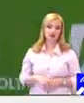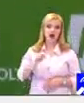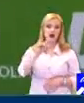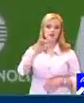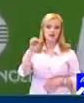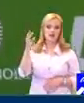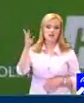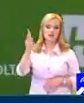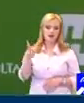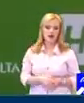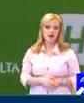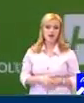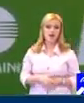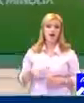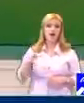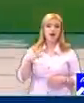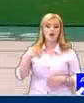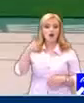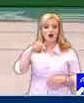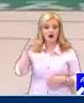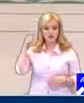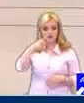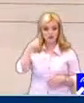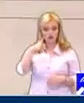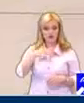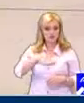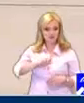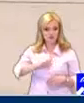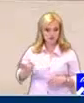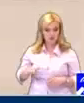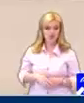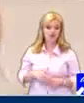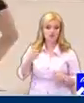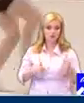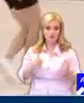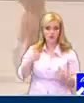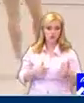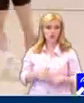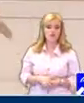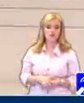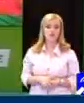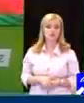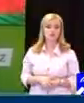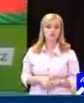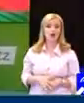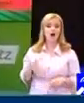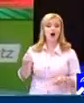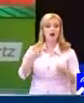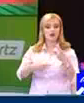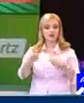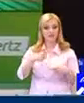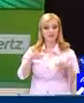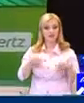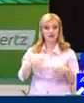Andreea Bogati s-a retras din competiții după europenele de anul trecut, nemulțumită de premierile ministerului după ce câștigase 3 medalii de aur și una de bronz. A revenit la